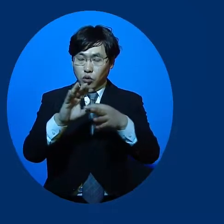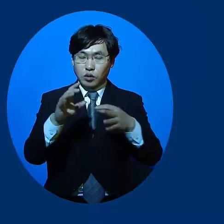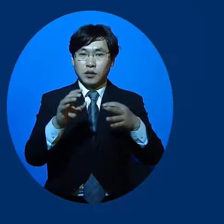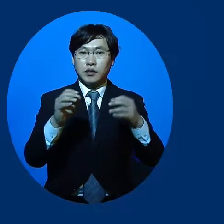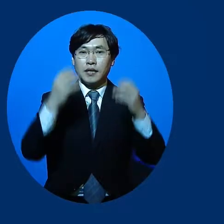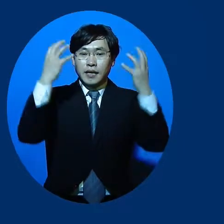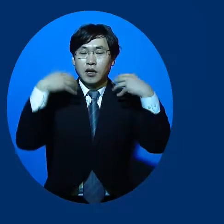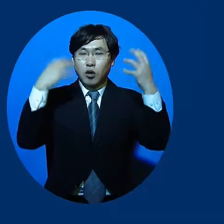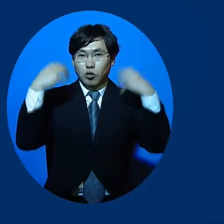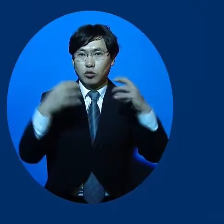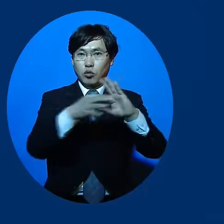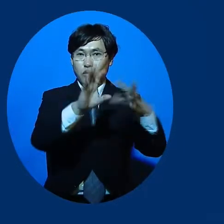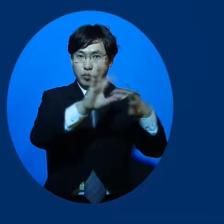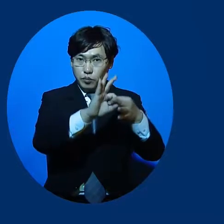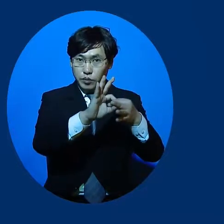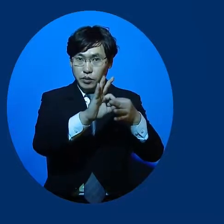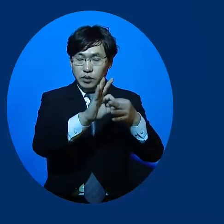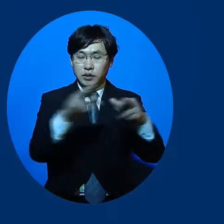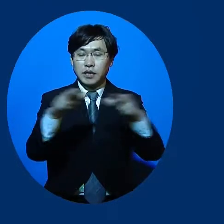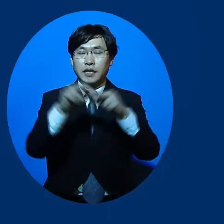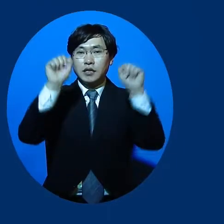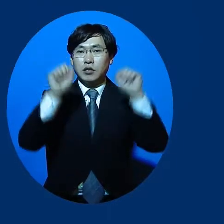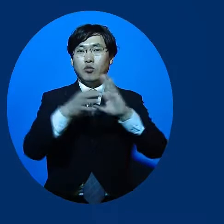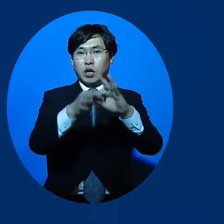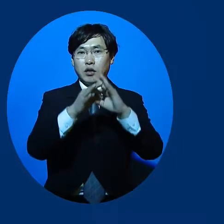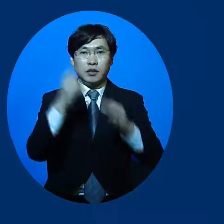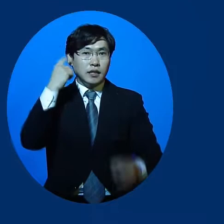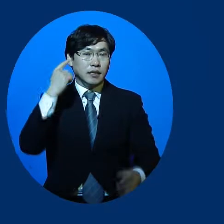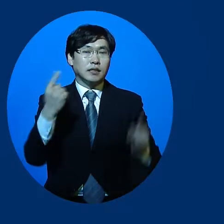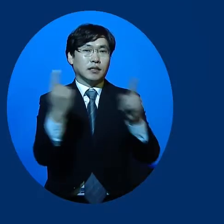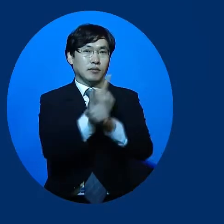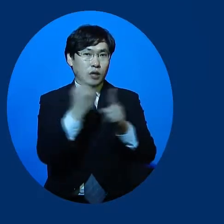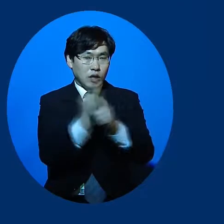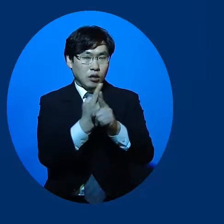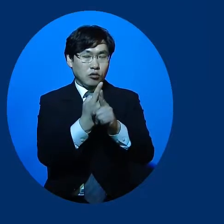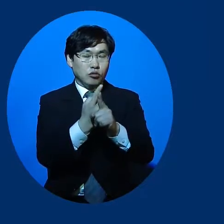및 장애인 체육의 인식 개선에 중요한 계기가 되었고